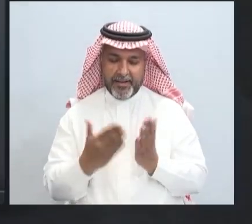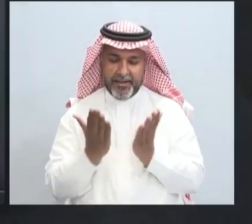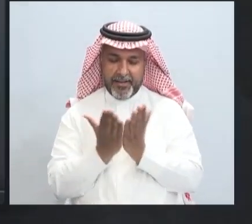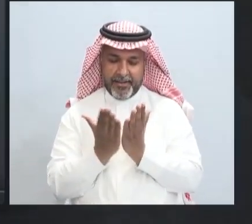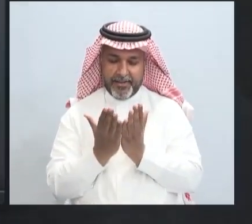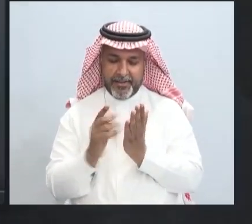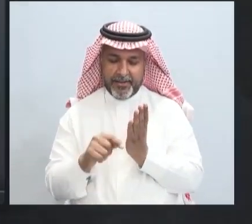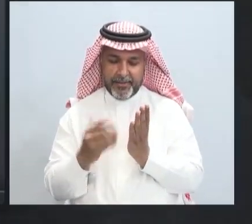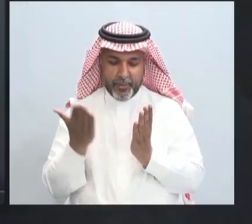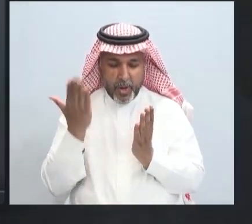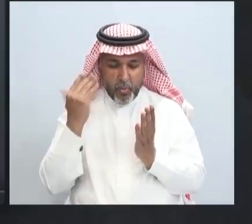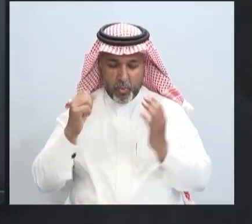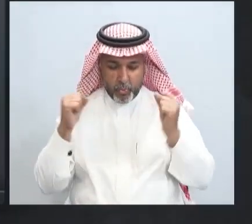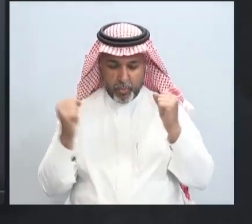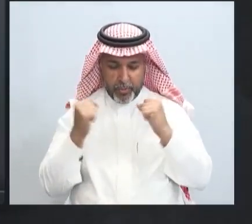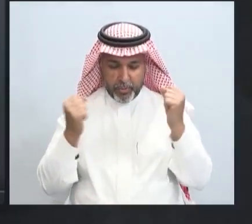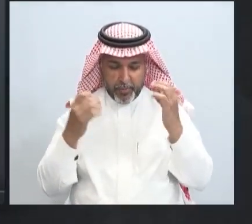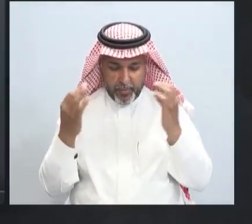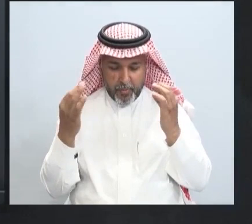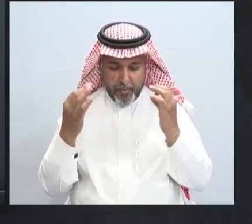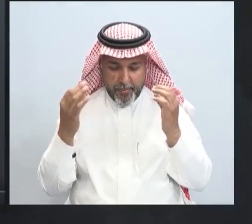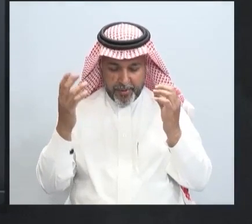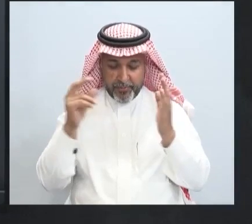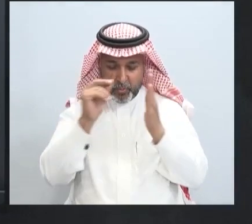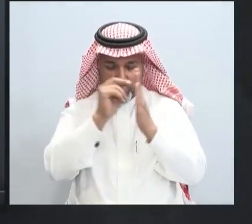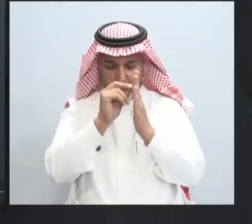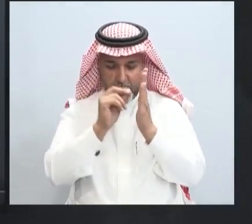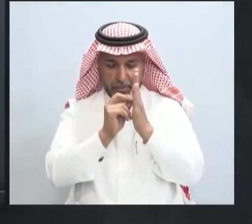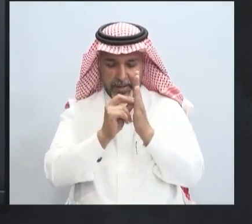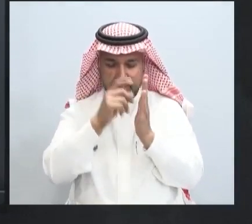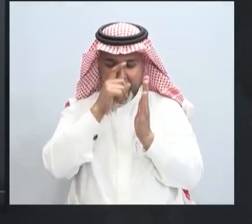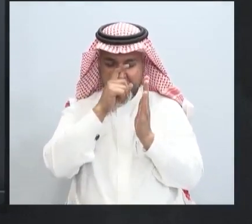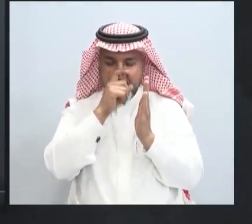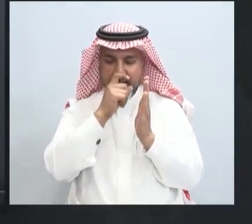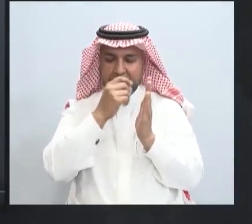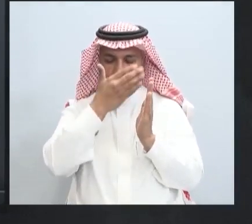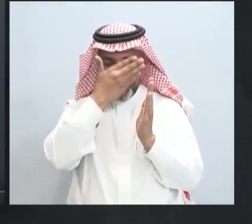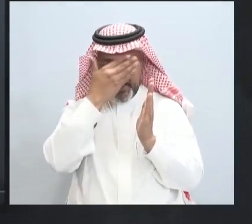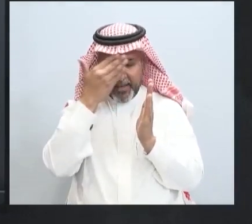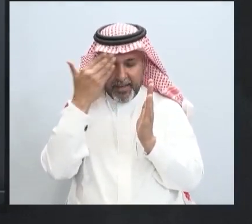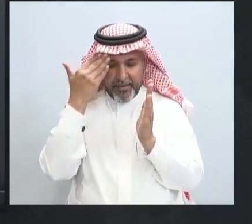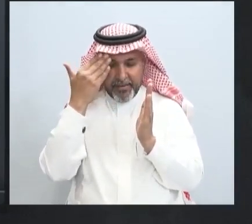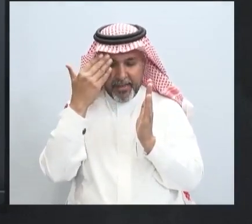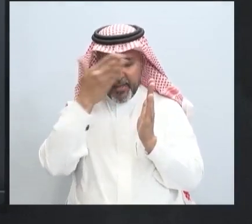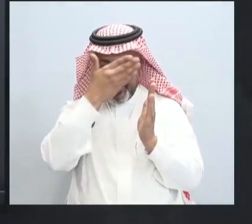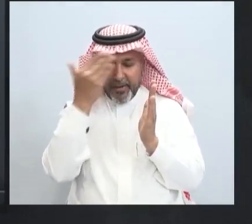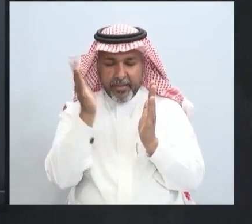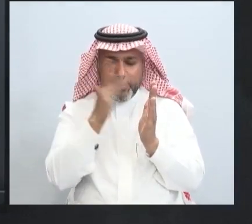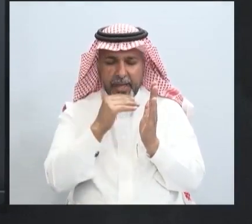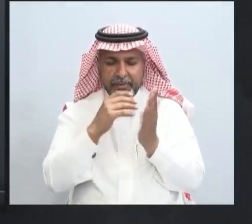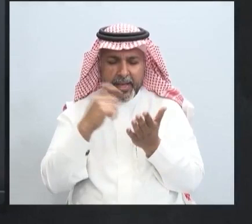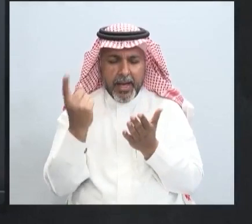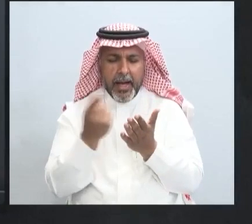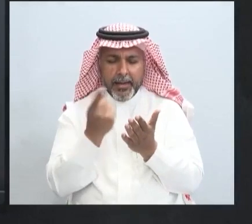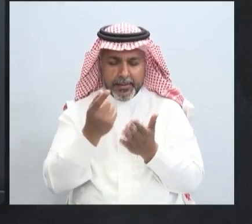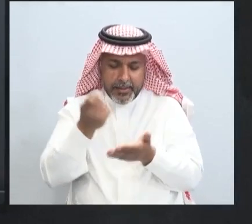الكرام واخواتي الطلاب تعرفنا فيه على تمثيل الدوال بيانيا ومعرفه اهم شيء اللي هو السعه